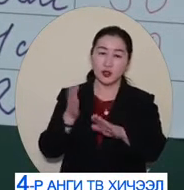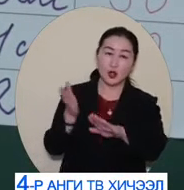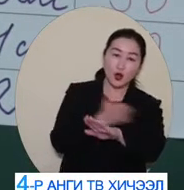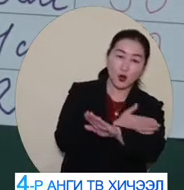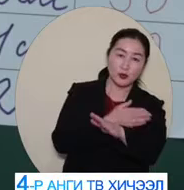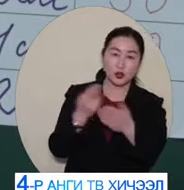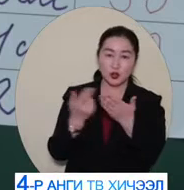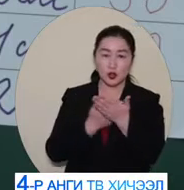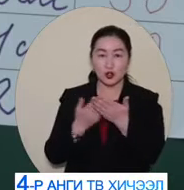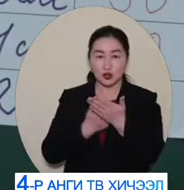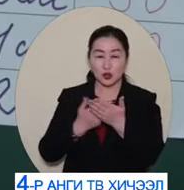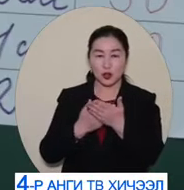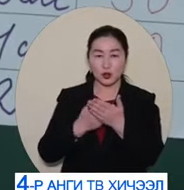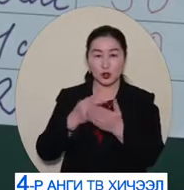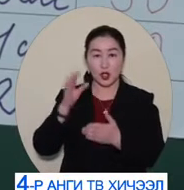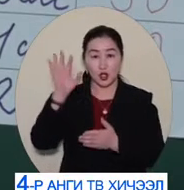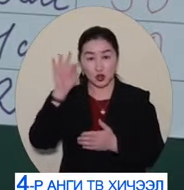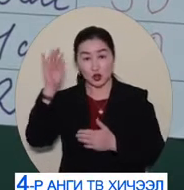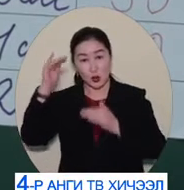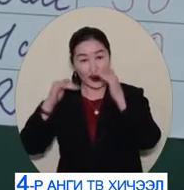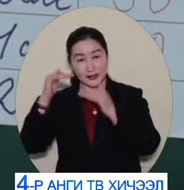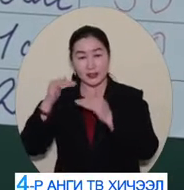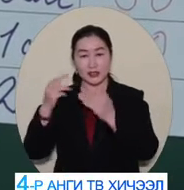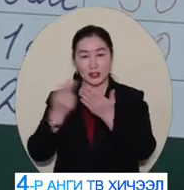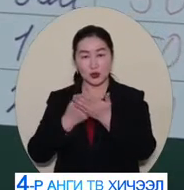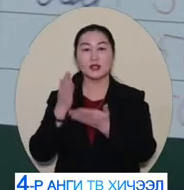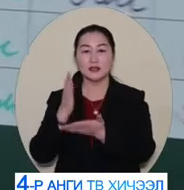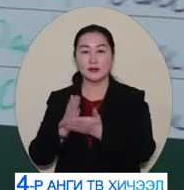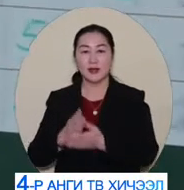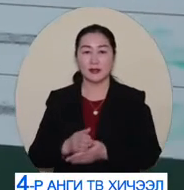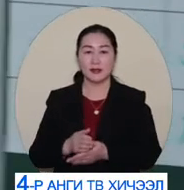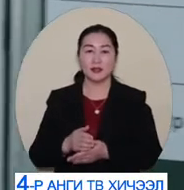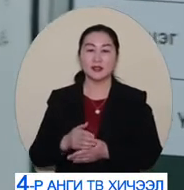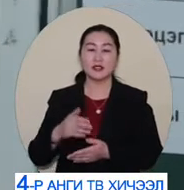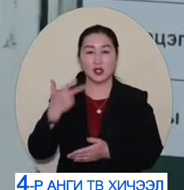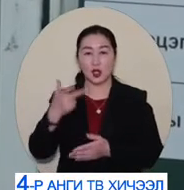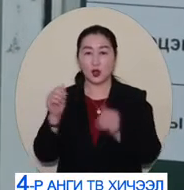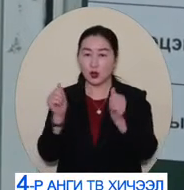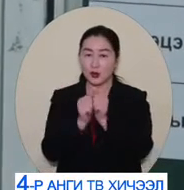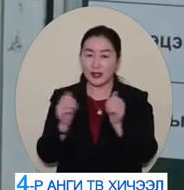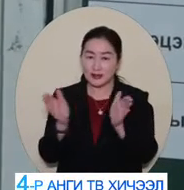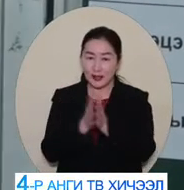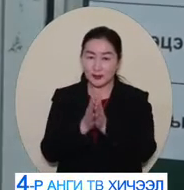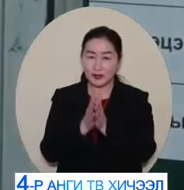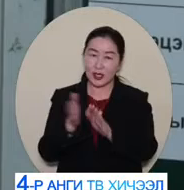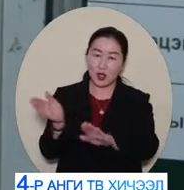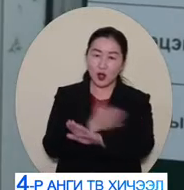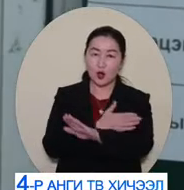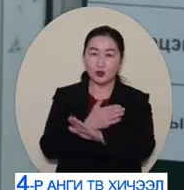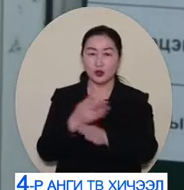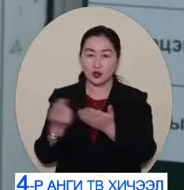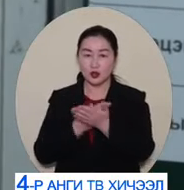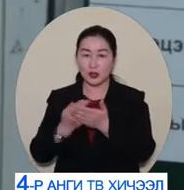За одоо нөгөө зураг маань энэ зургийг бодвол хамаагүй зөв хавцаатай зураг болж харагдчихжээ шүү дээ тийм ээ. За одоо гурван